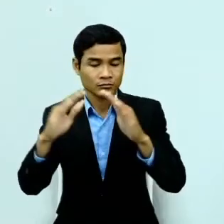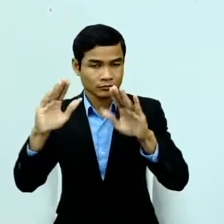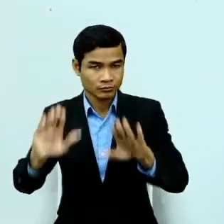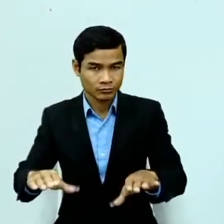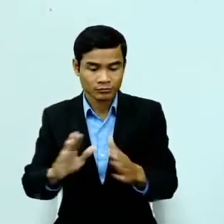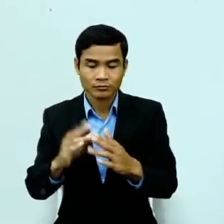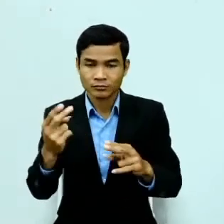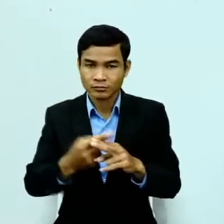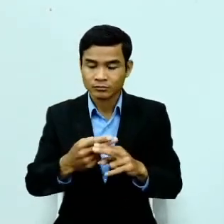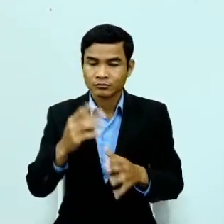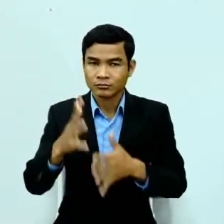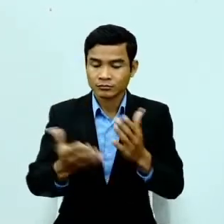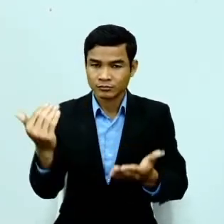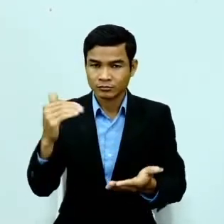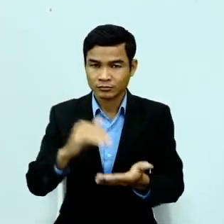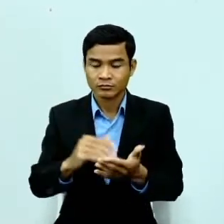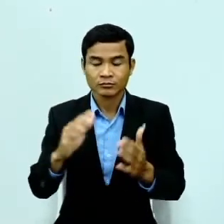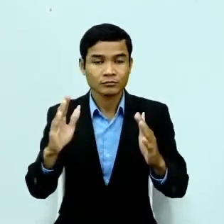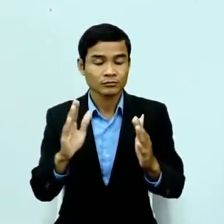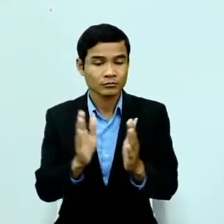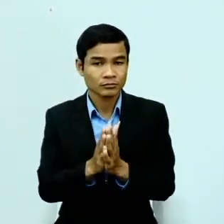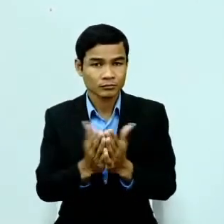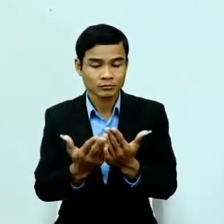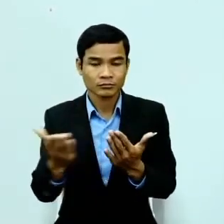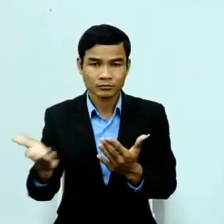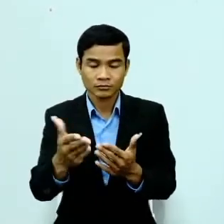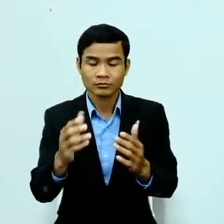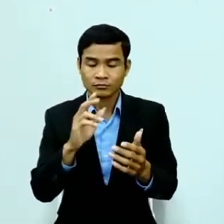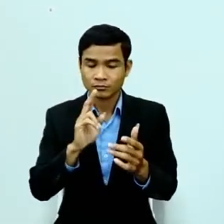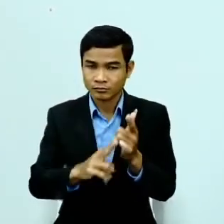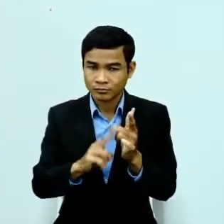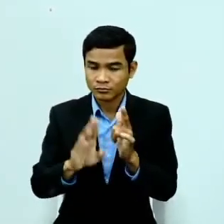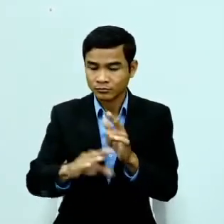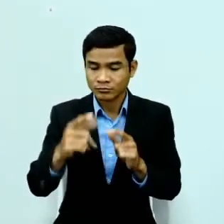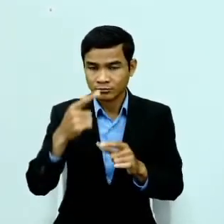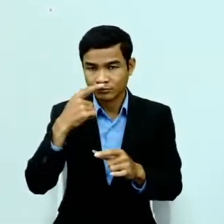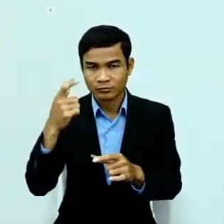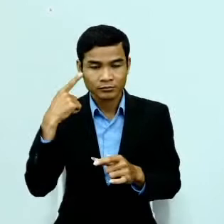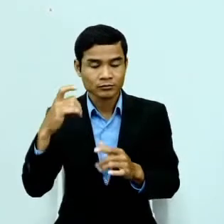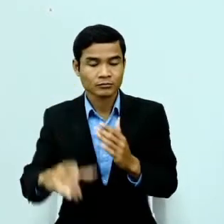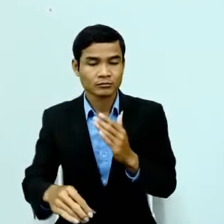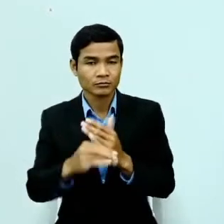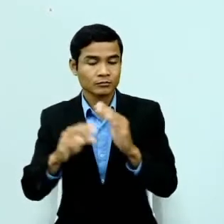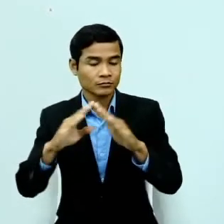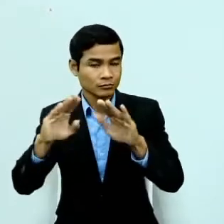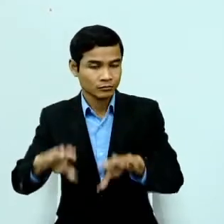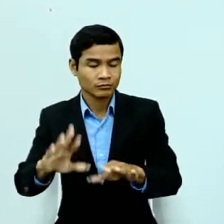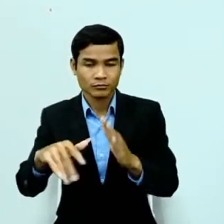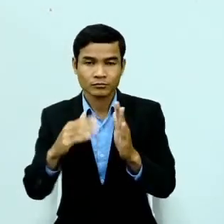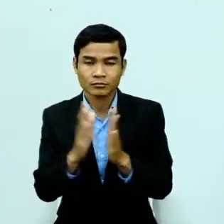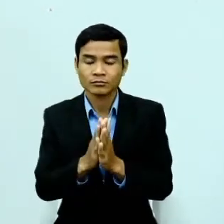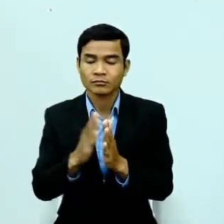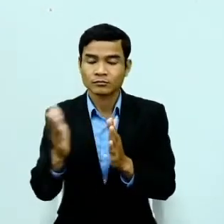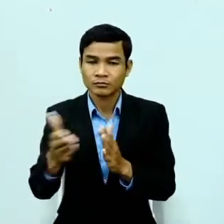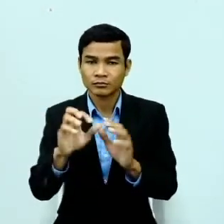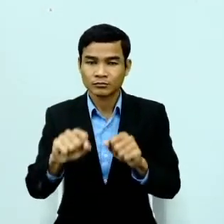từ vật hấp an lang vinh được nón xịp hơi được bao nhiêu chỉ mùi nặng bóng bó được gặp bà mặt được bao nhiêu bình thèm tiền trả con bình tòa bị cả an bị háo nè kêu